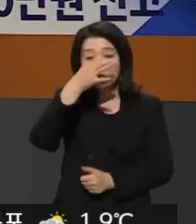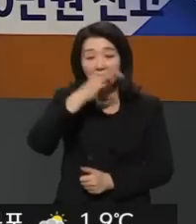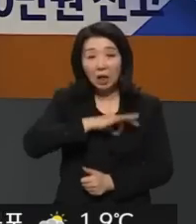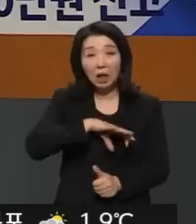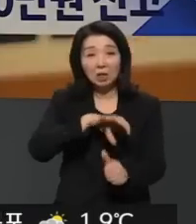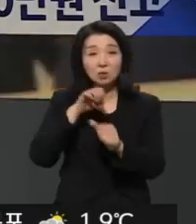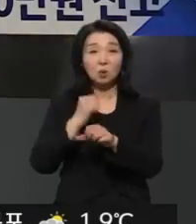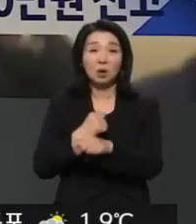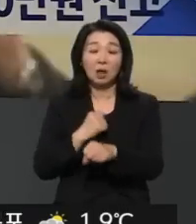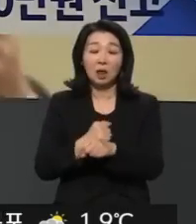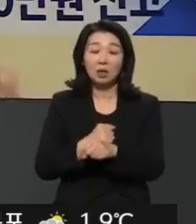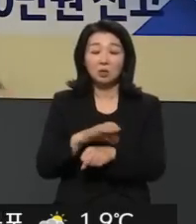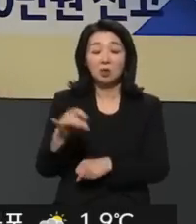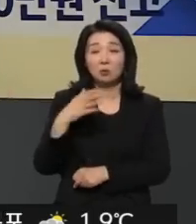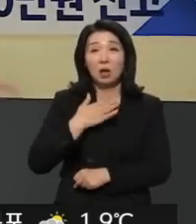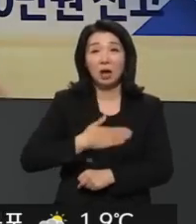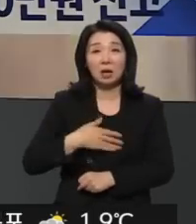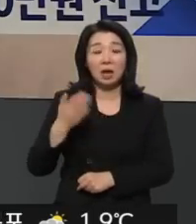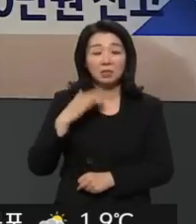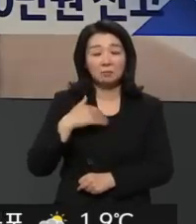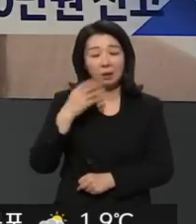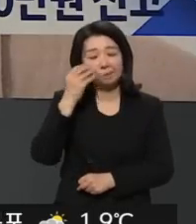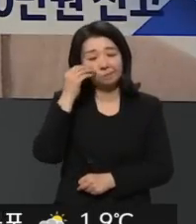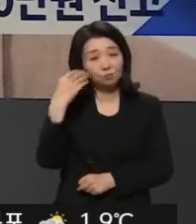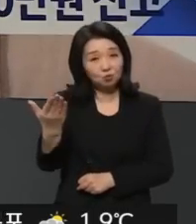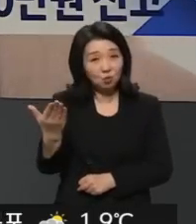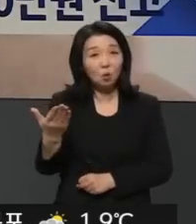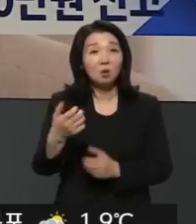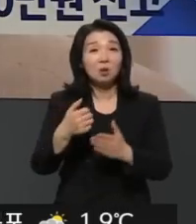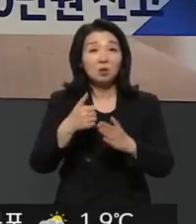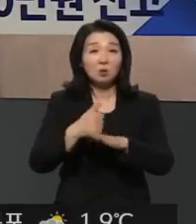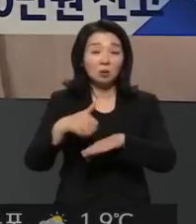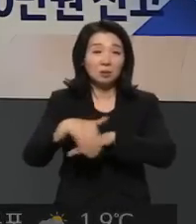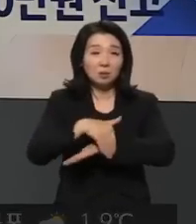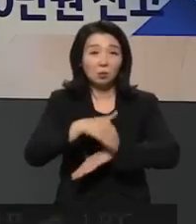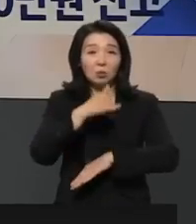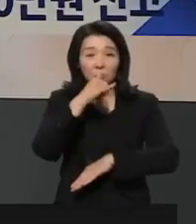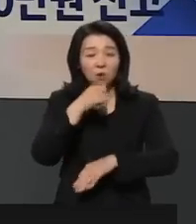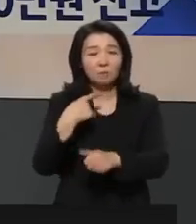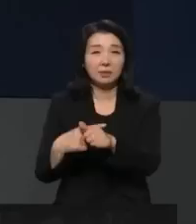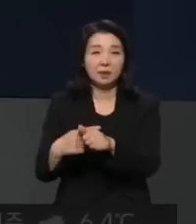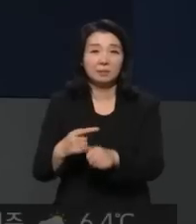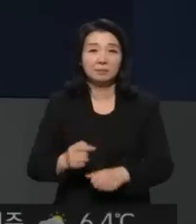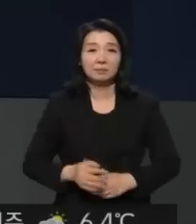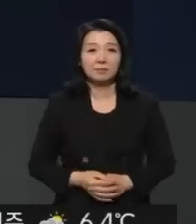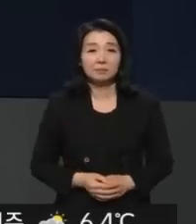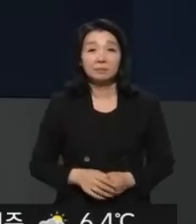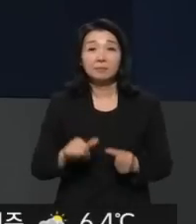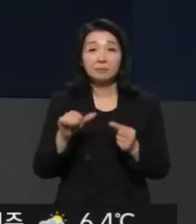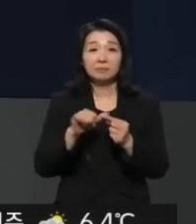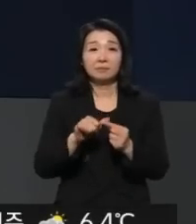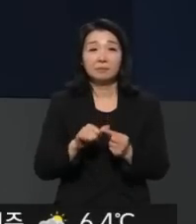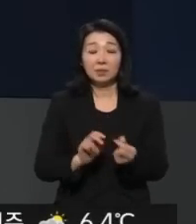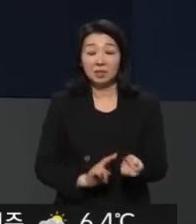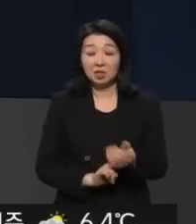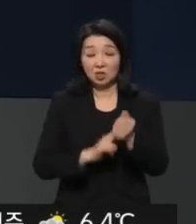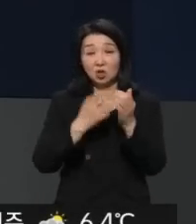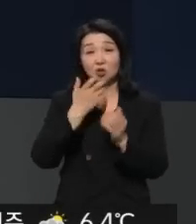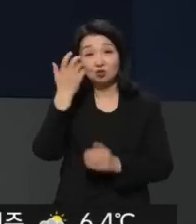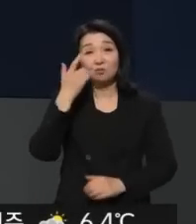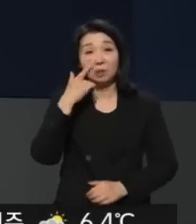점에서 의도성이 강하고 비난 가능성이 크다고 지적했습니다. 네, 다섯 번째 픽은